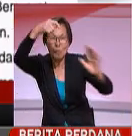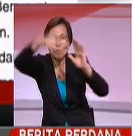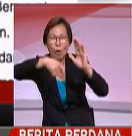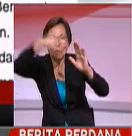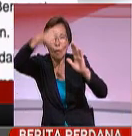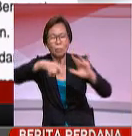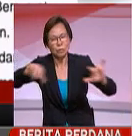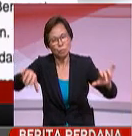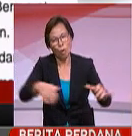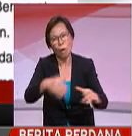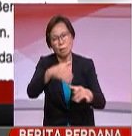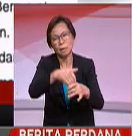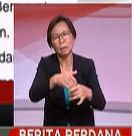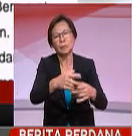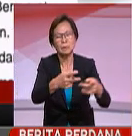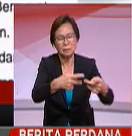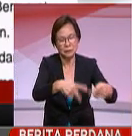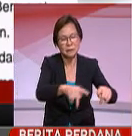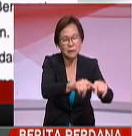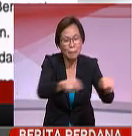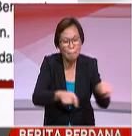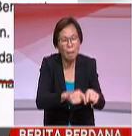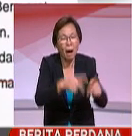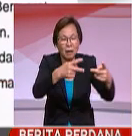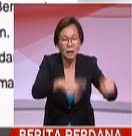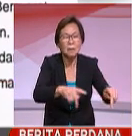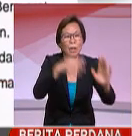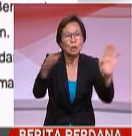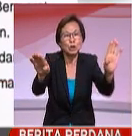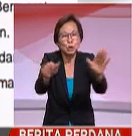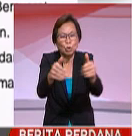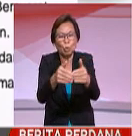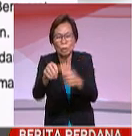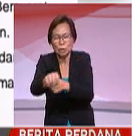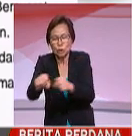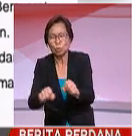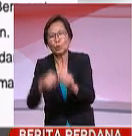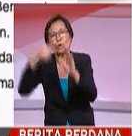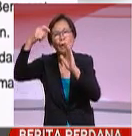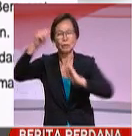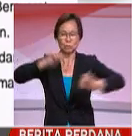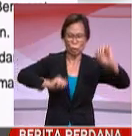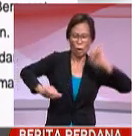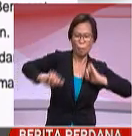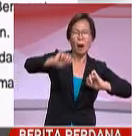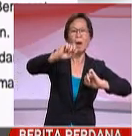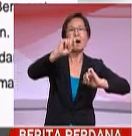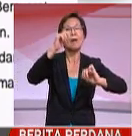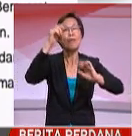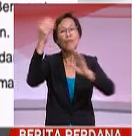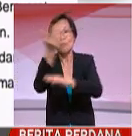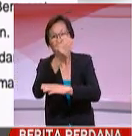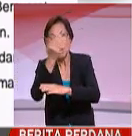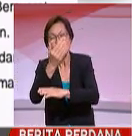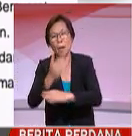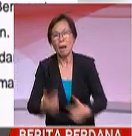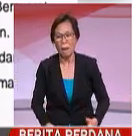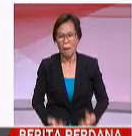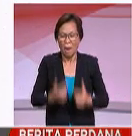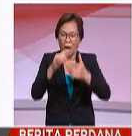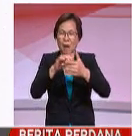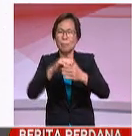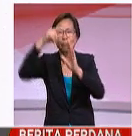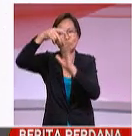penggambaran dijalankan dalam premis tertutup dan studio merangkumi drama, telefilm, live streaming, dokumentari